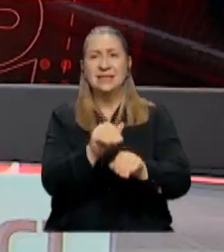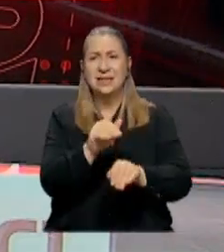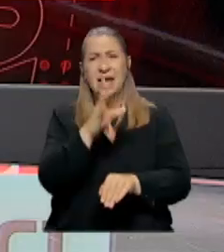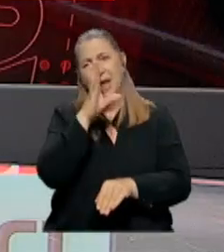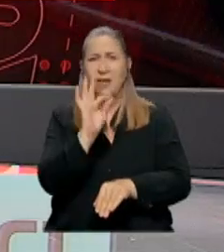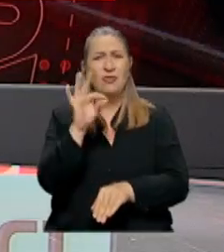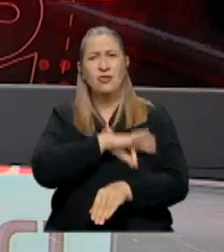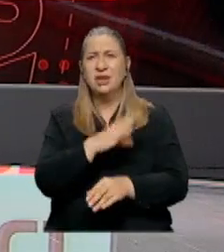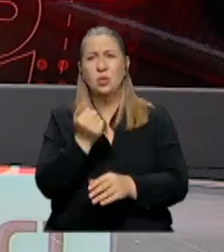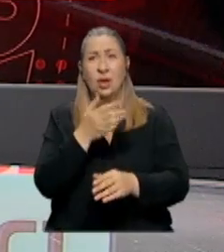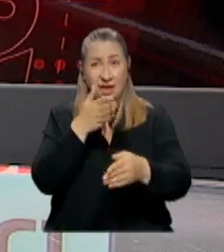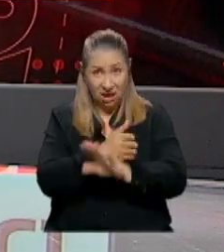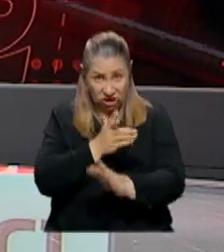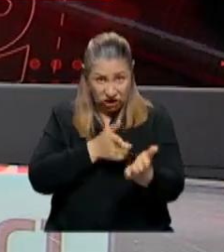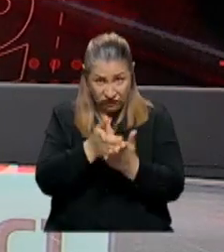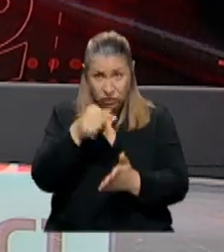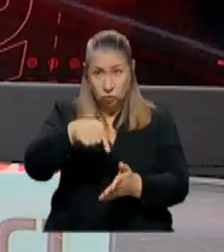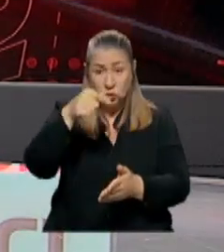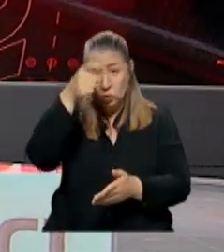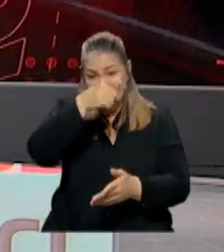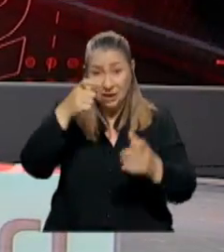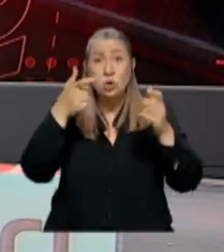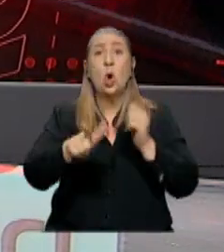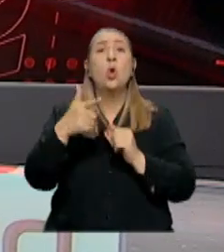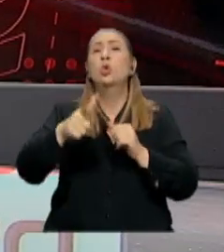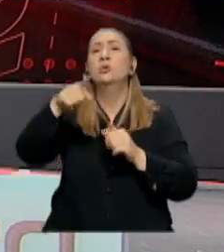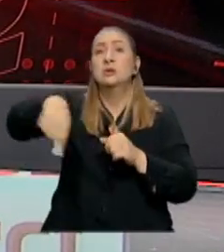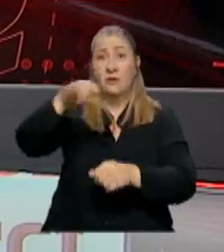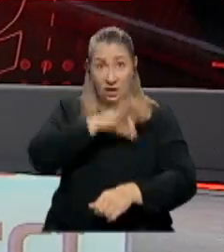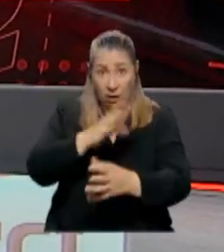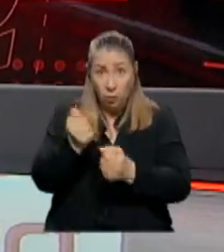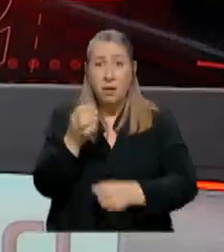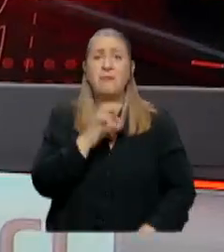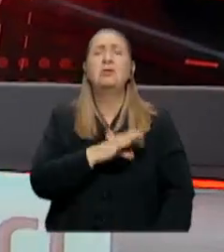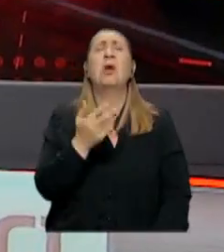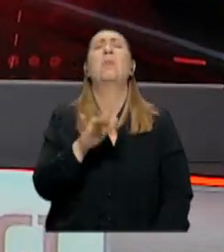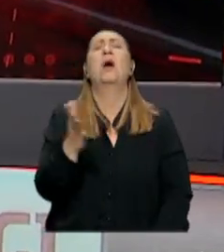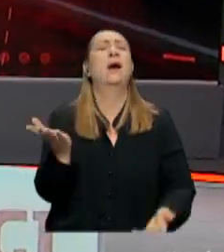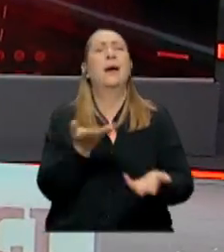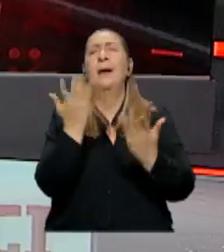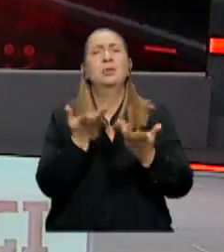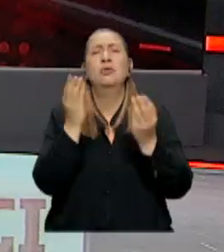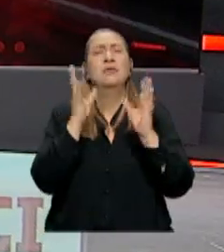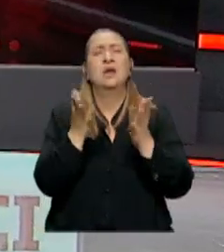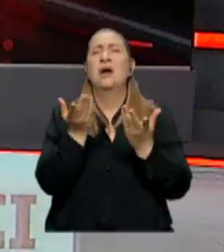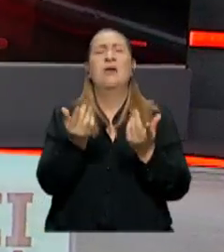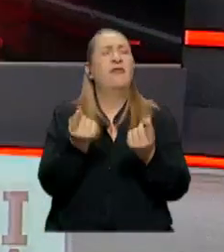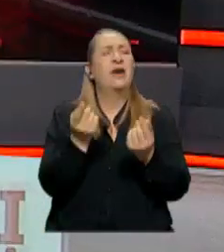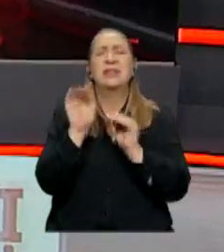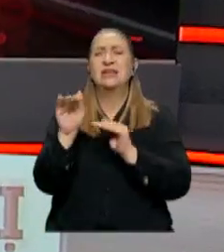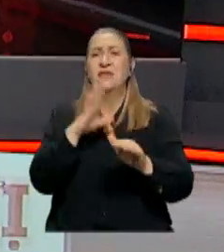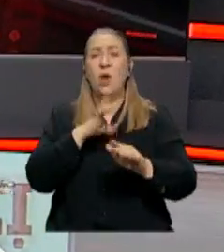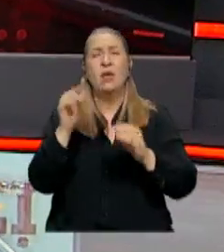kim faydalanıyor? Gerçek çiftçi bu ülkenin köylüsü faydalanabiliyor mu? Faydalanamıyor. Tırıvırı bir sürü destekleme var. Orada